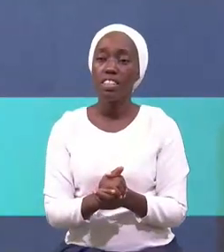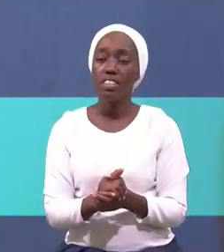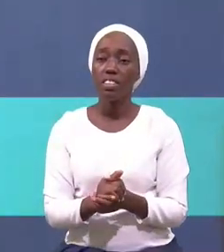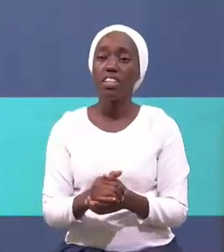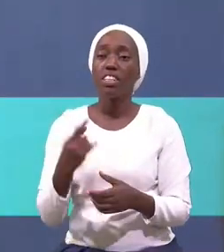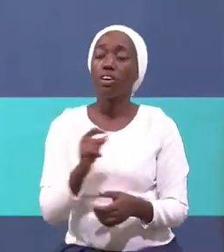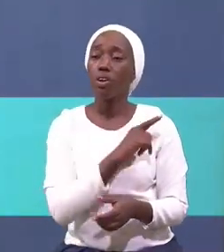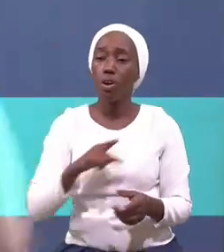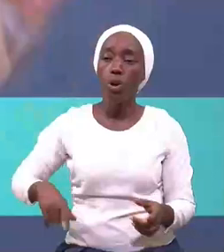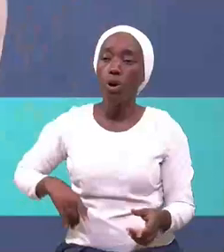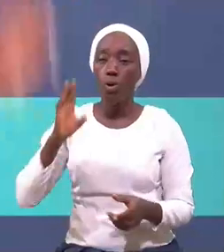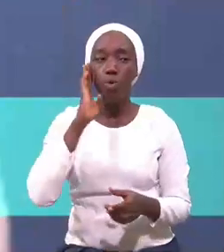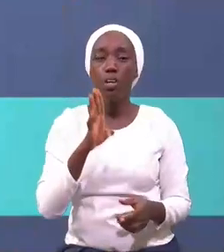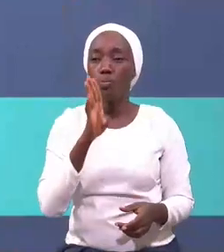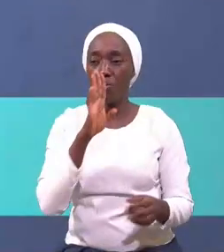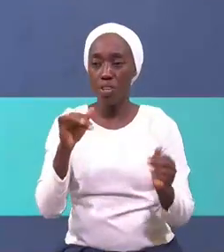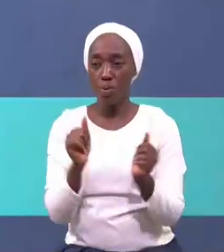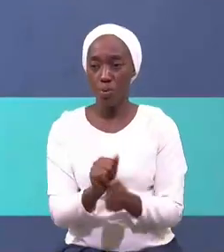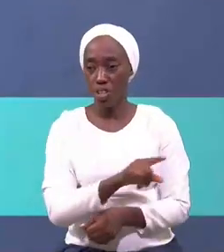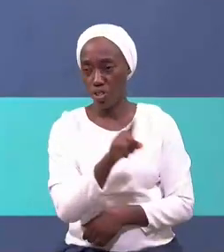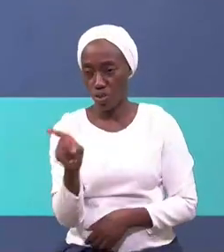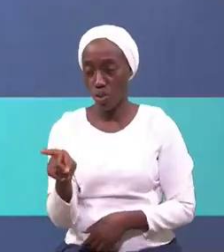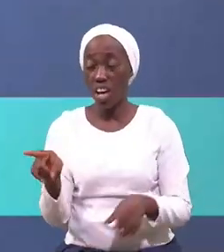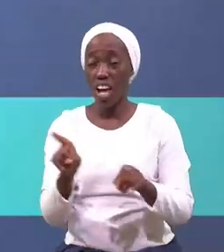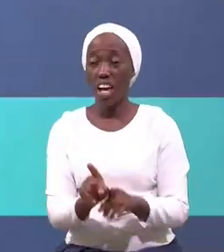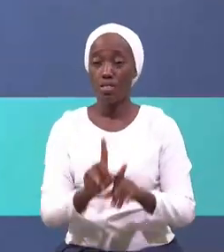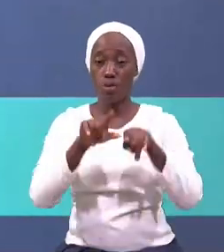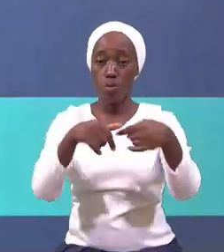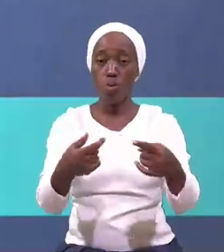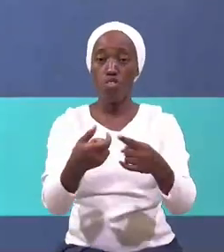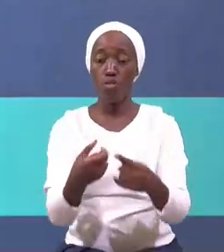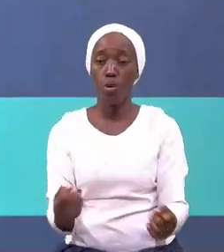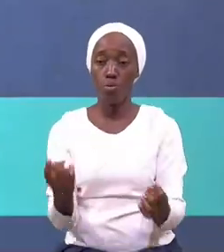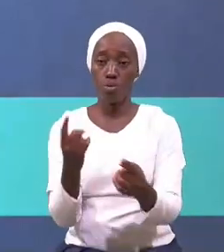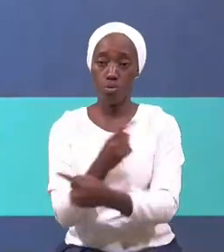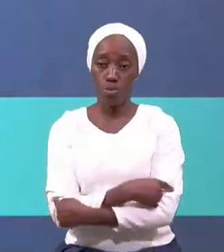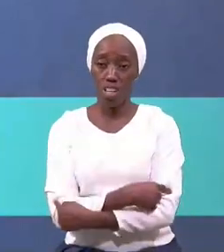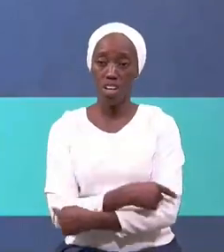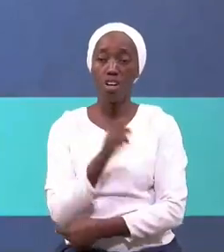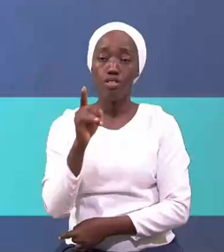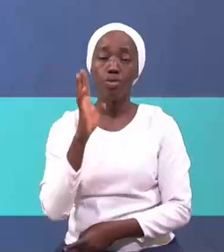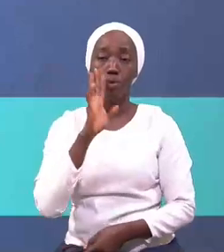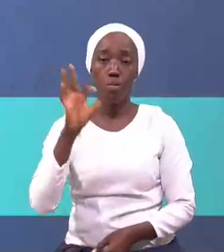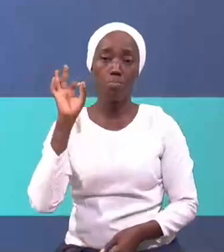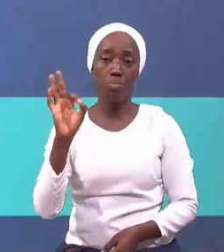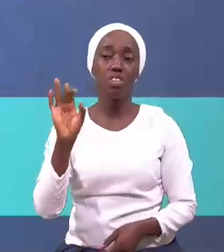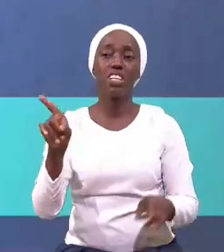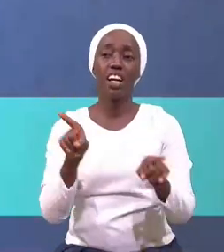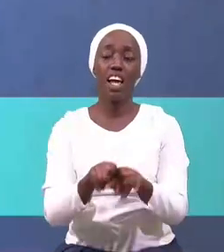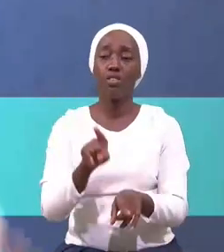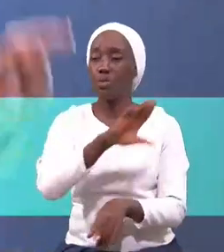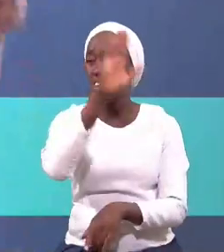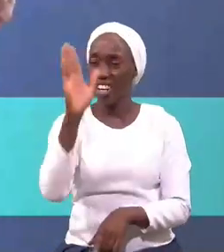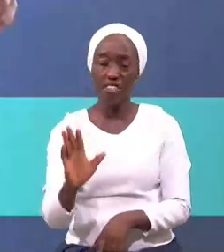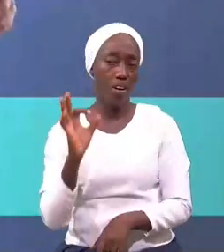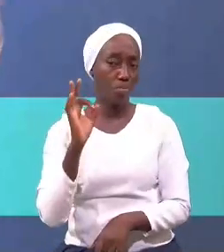Le Seigneur sera avec vous. Et quand vous partez à partir d'aujourd'hui, vous allez prêcher comme vous n'avez